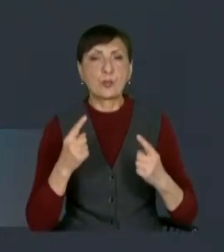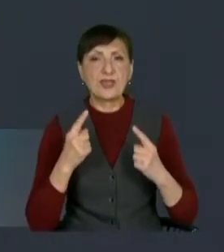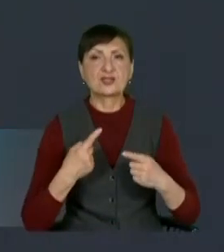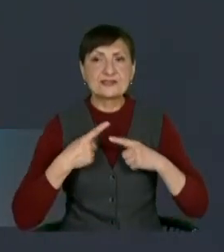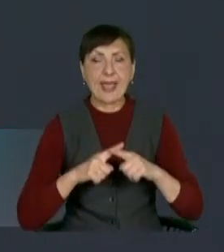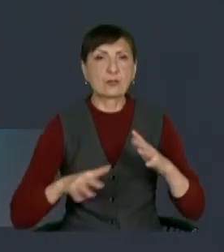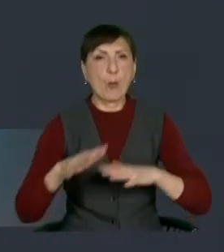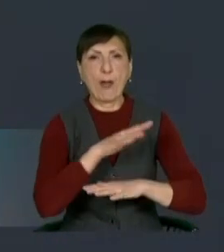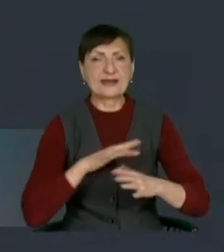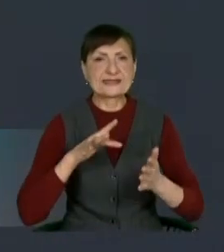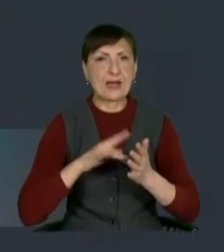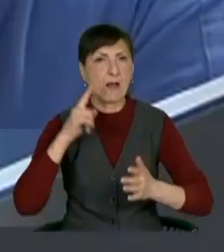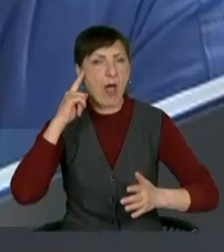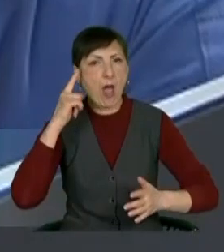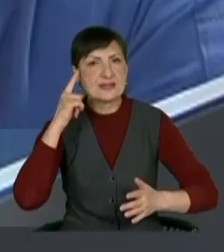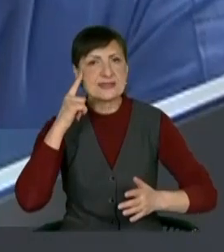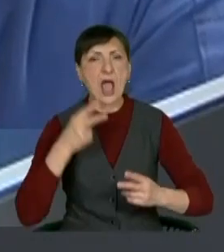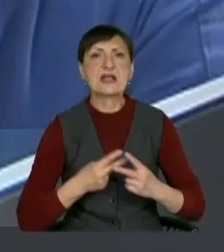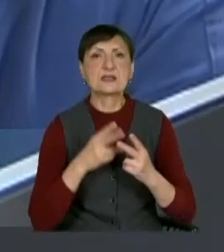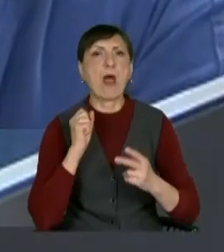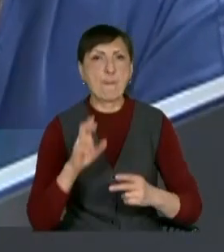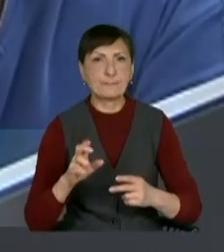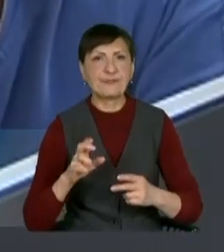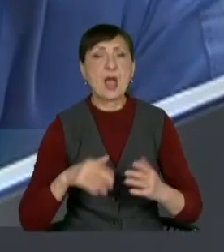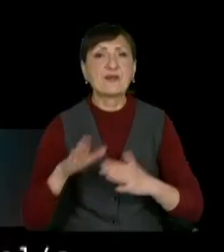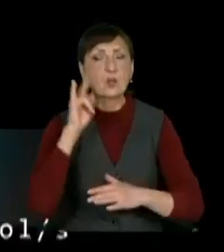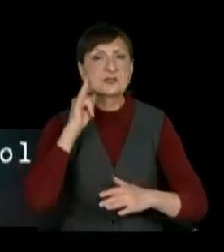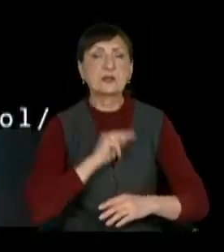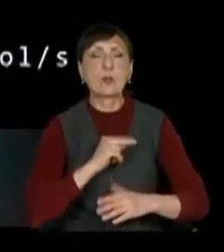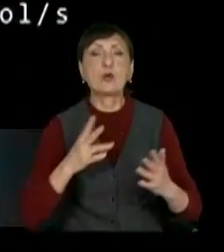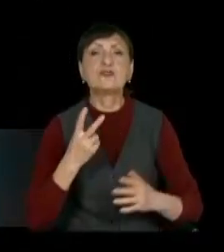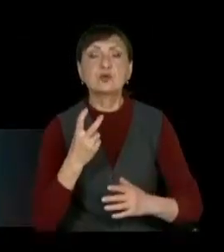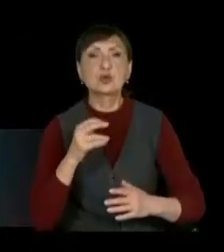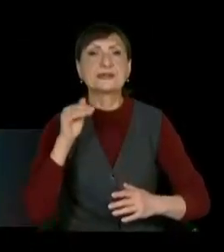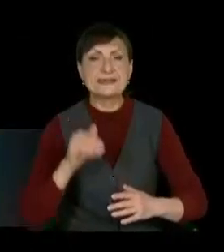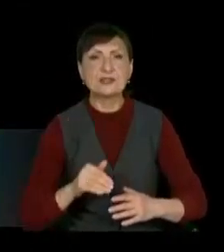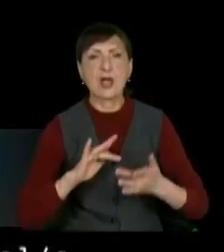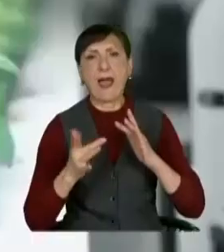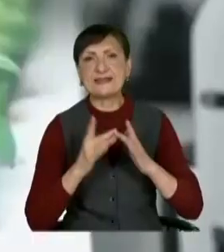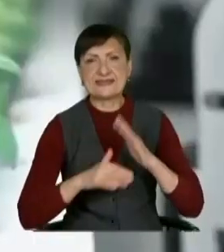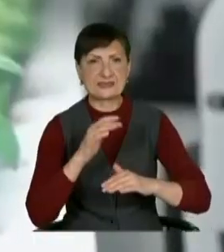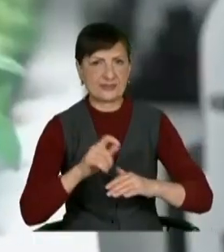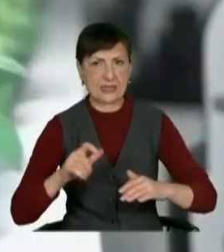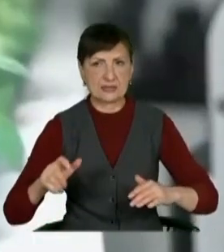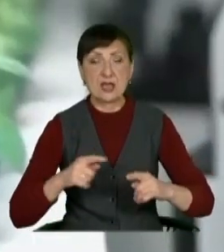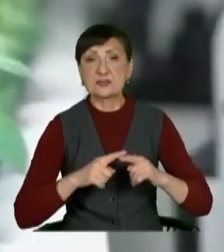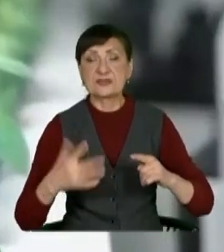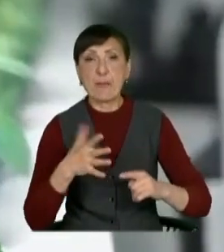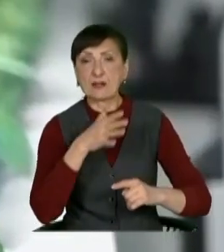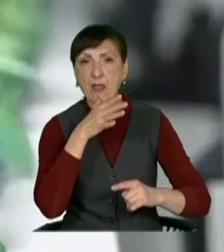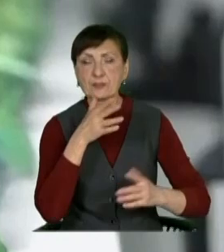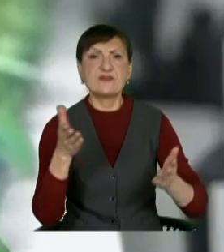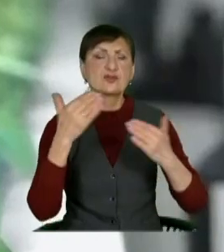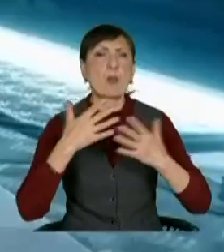крупнейший технопарк Центральной Азии – Астана Хаб. По всей республике работают более 200 тысяч IT-специалистов. За последние 5